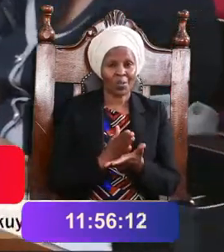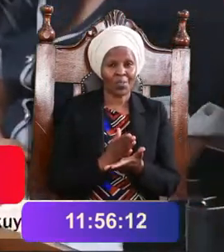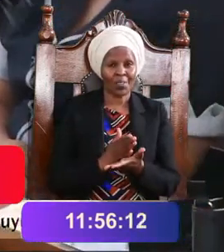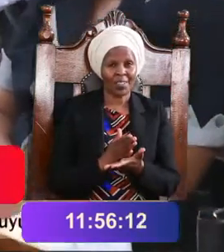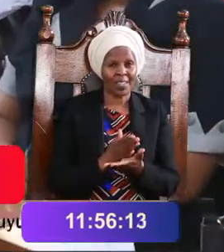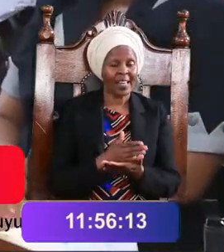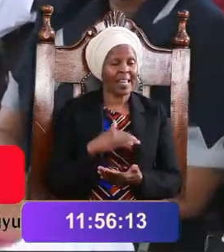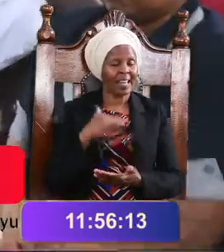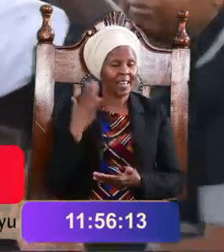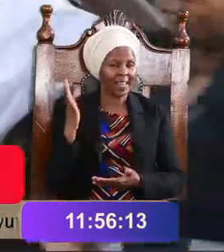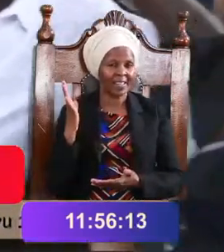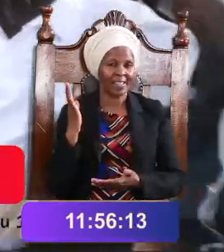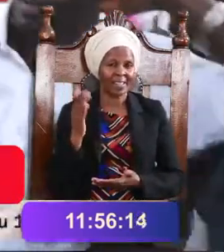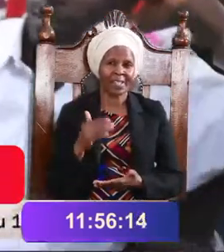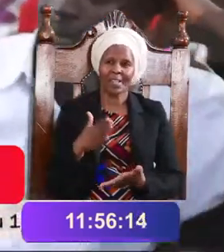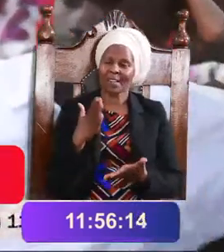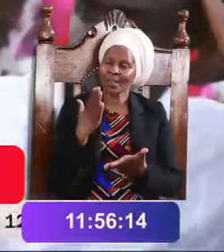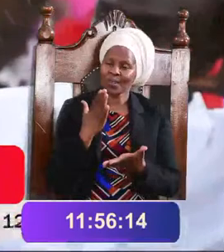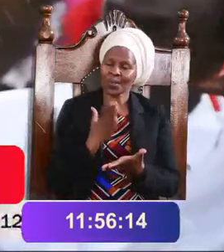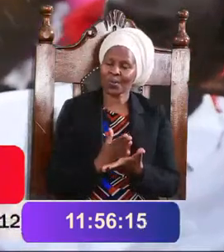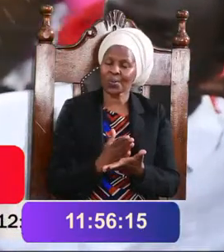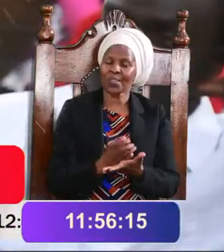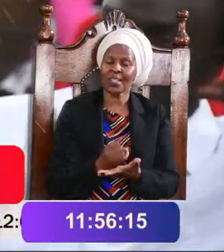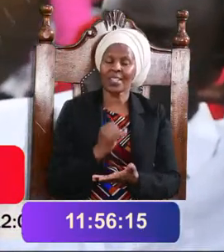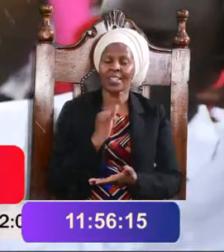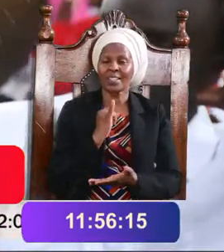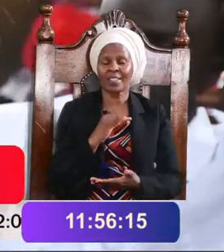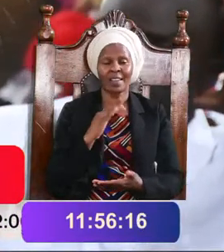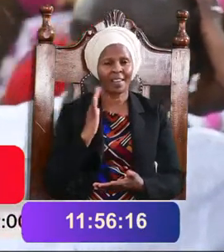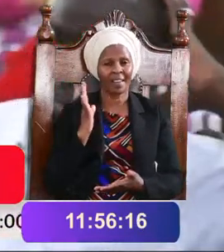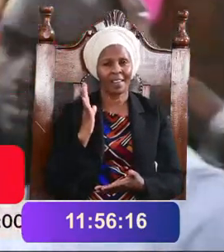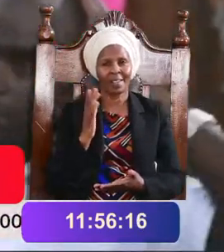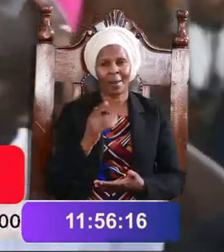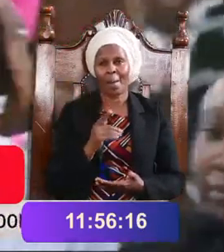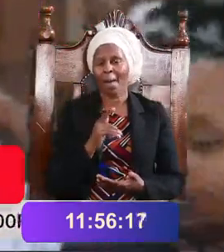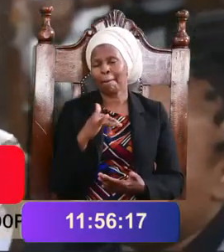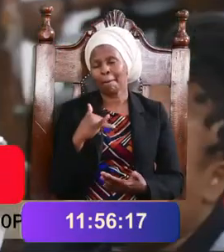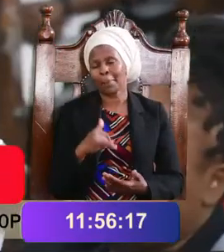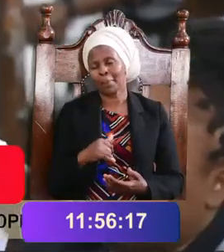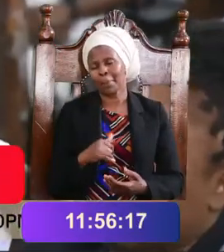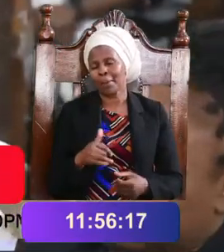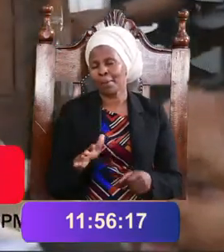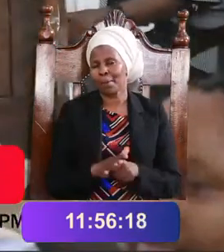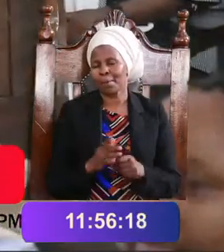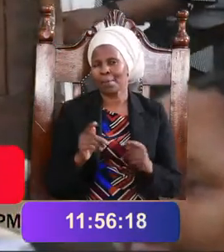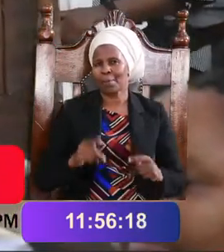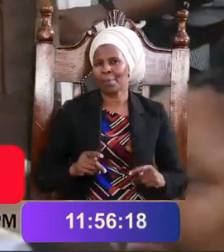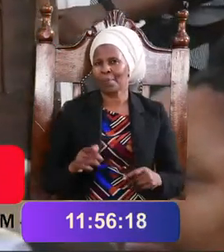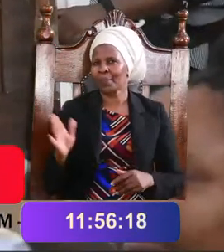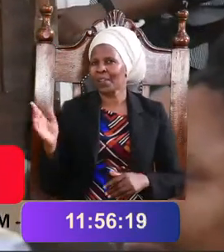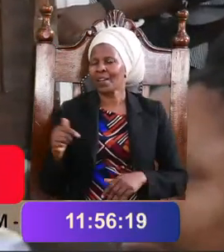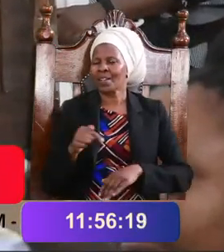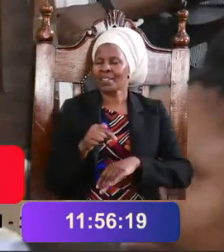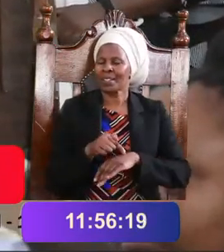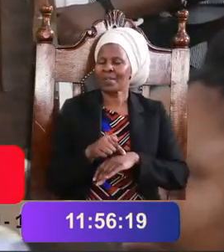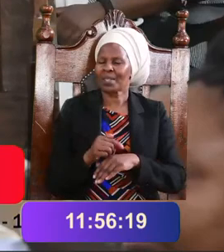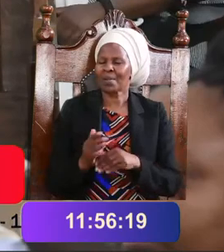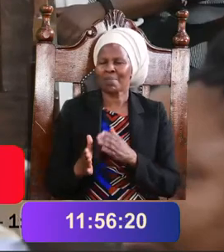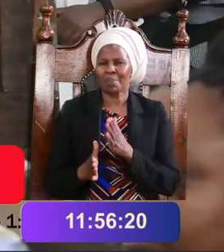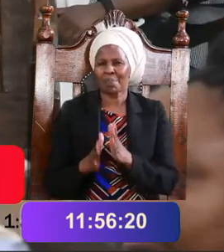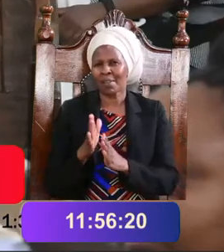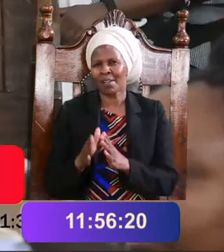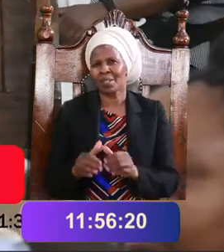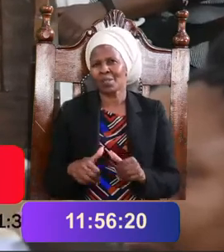mtu ambao ni wa ukweli unachukiwa. You know, kuna wakati mmoja tulipanga mpangilio mzuri